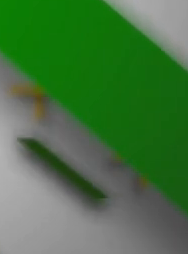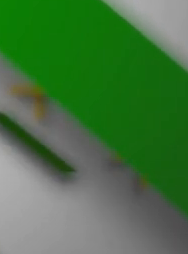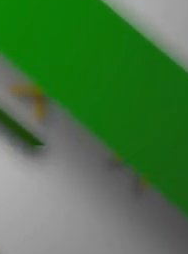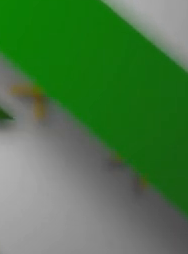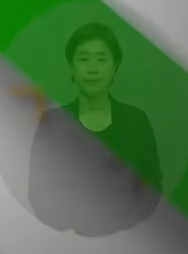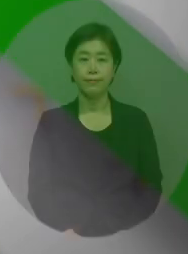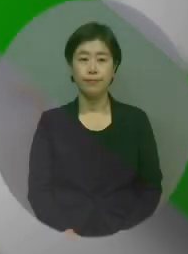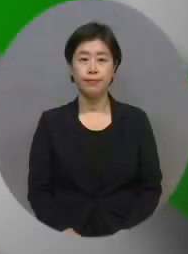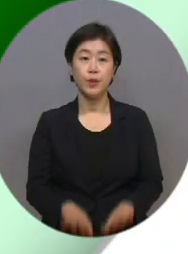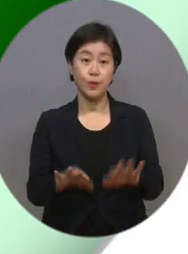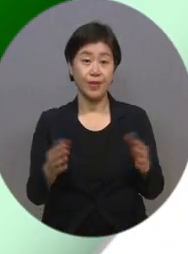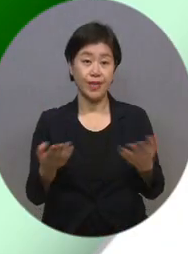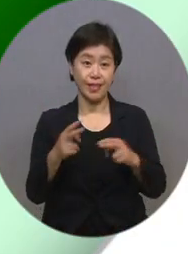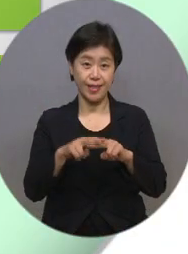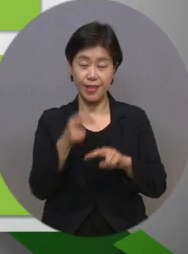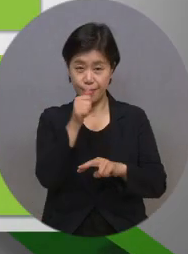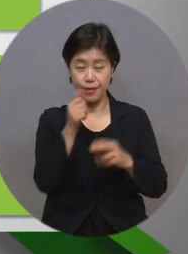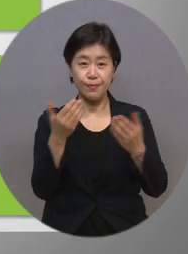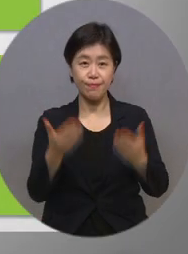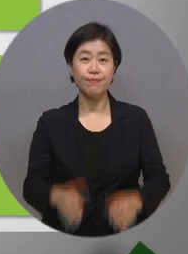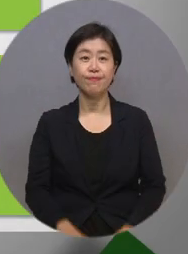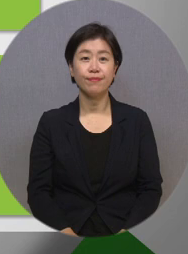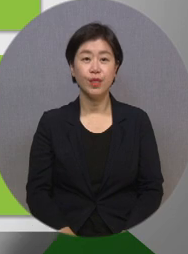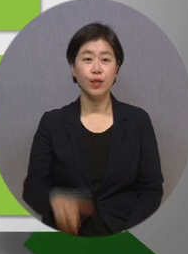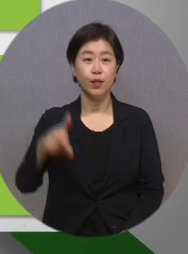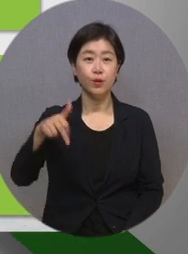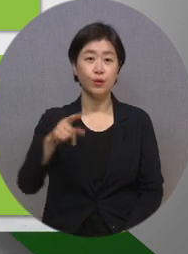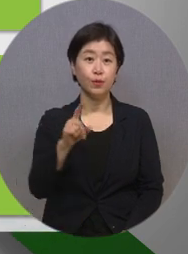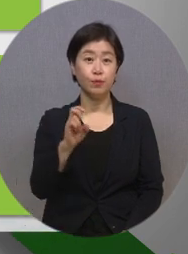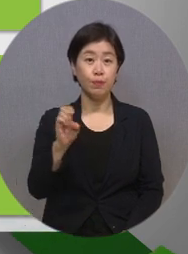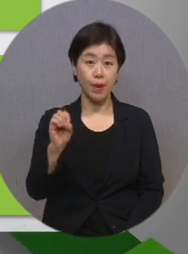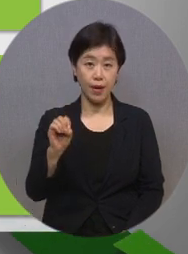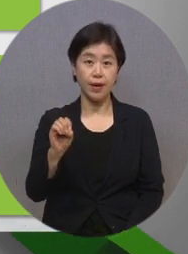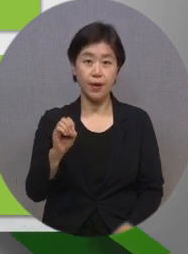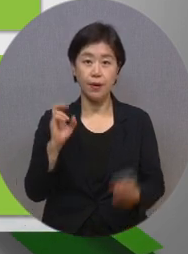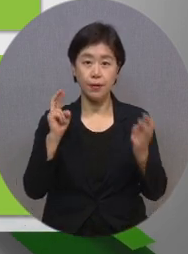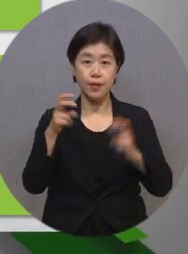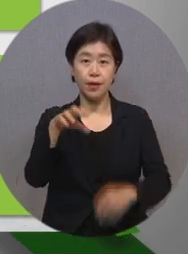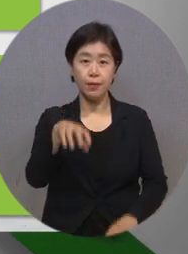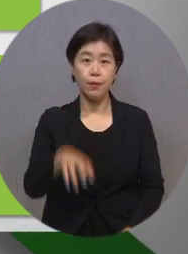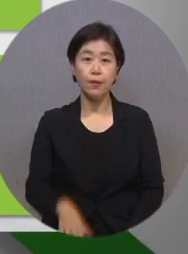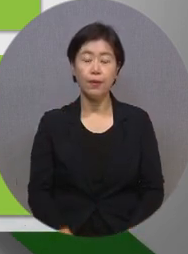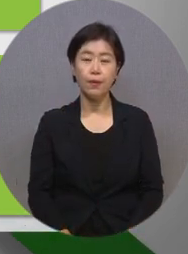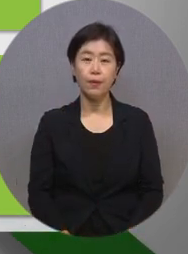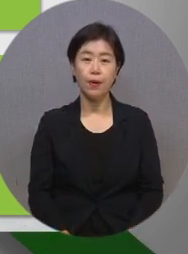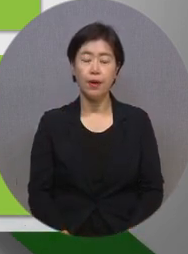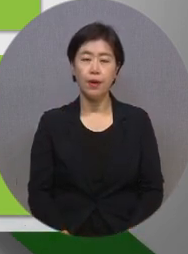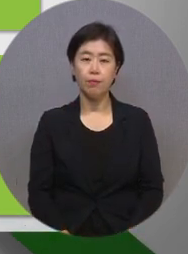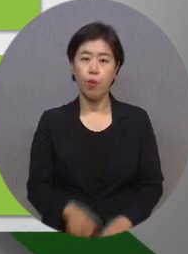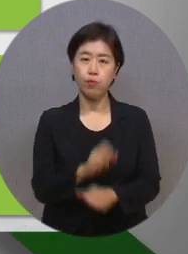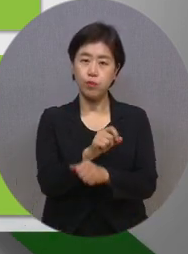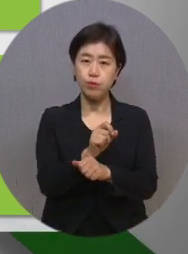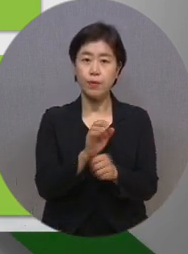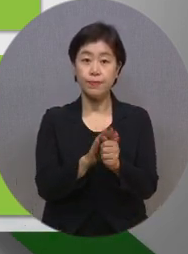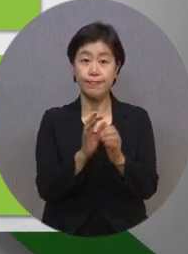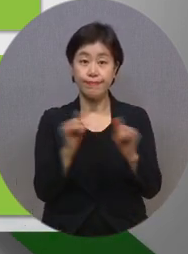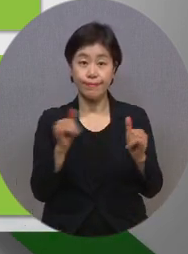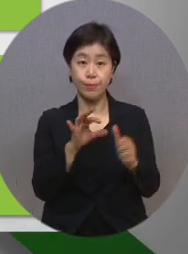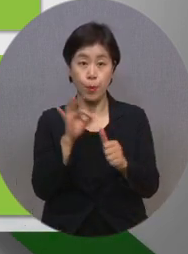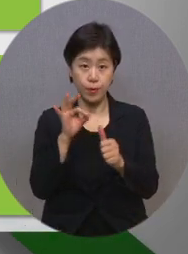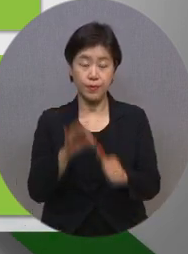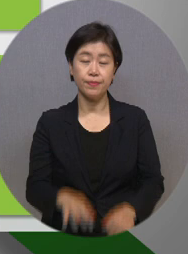오늘의 취업 정보입니다. 쿠팡 로지스틱스 서비스 유한 회사에서 인사 사무원을